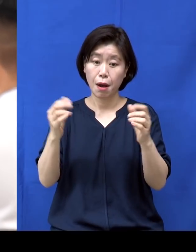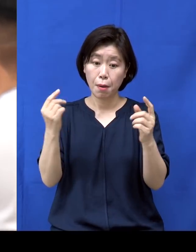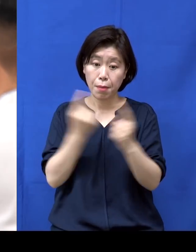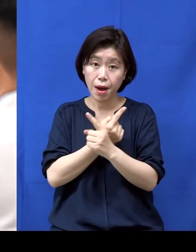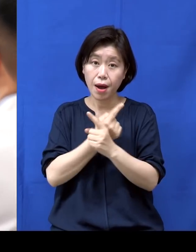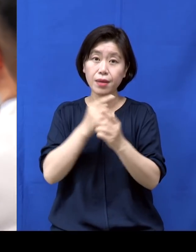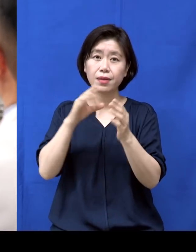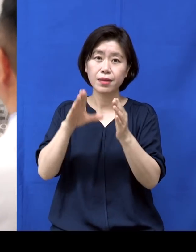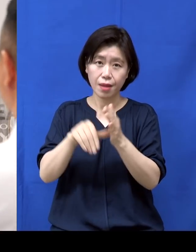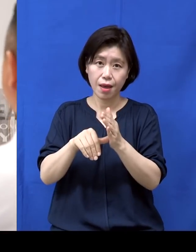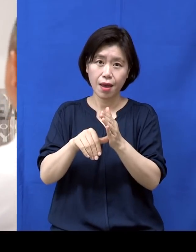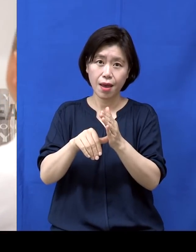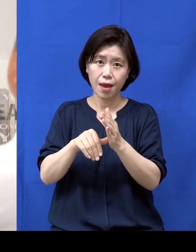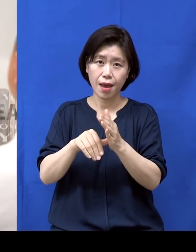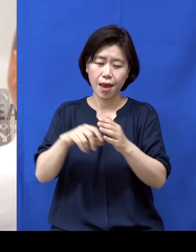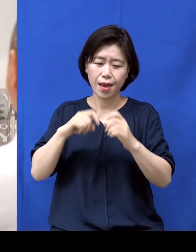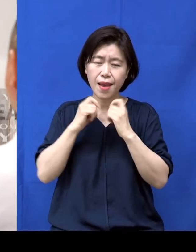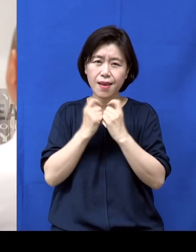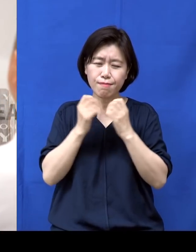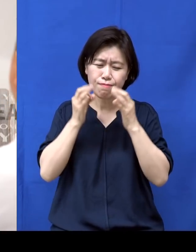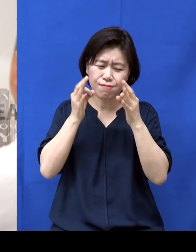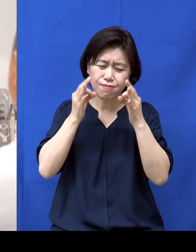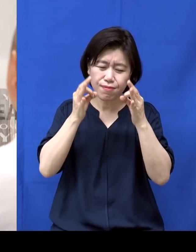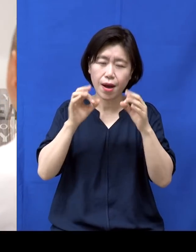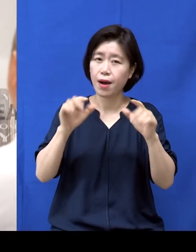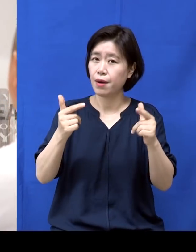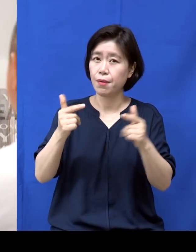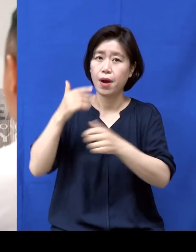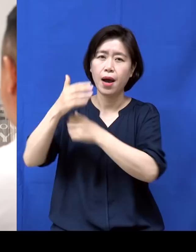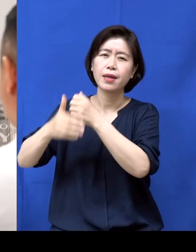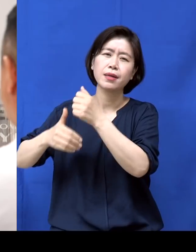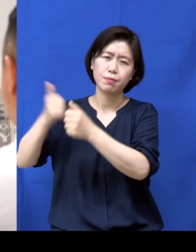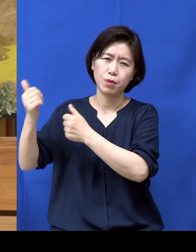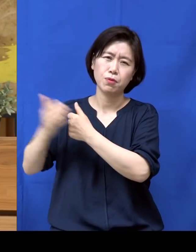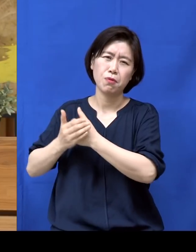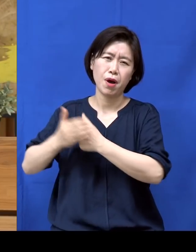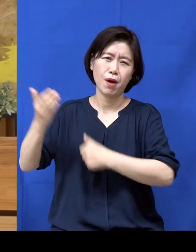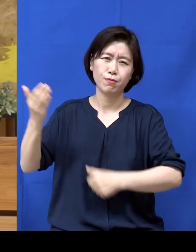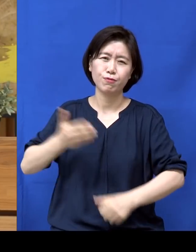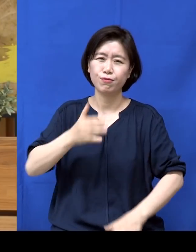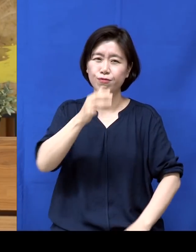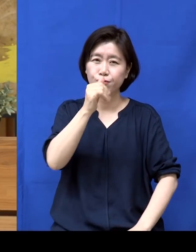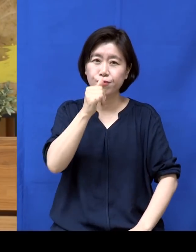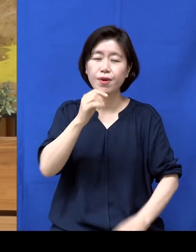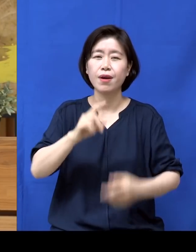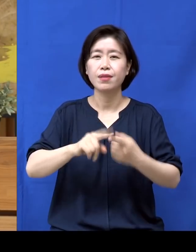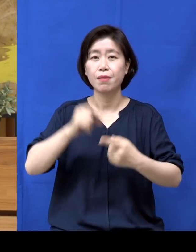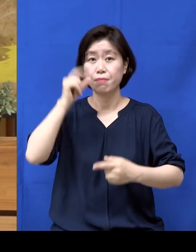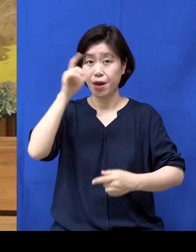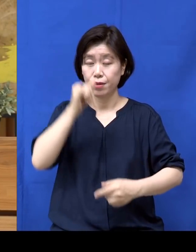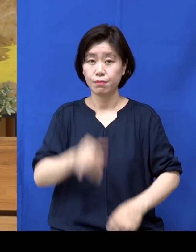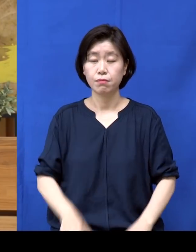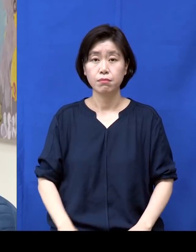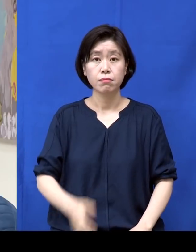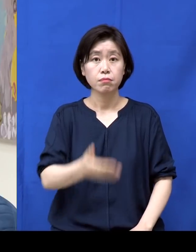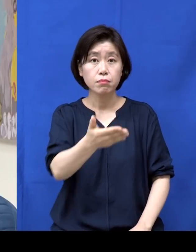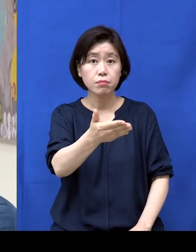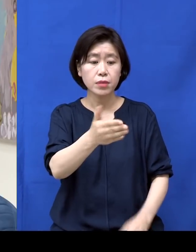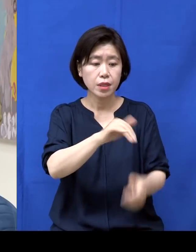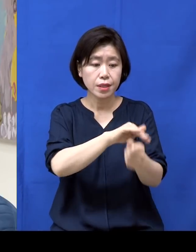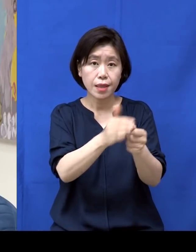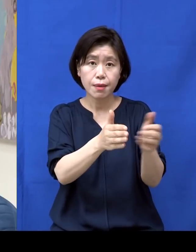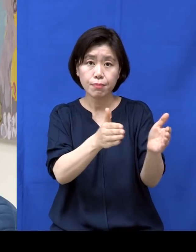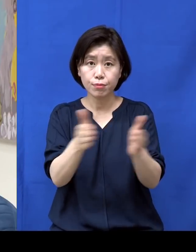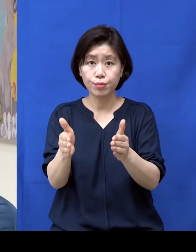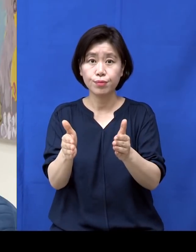아니라 하나님께서 직접 일을 하시는구나. 네. 이거를 깨닫게 된 거예요. 근데 장례 지도사는 또 어떻게 되셨어요?